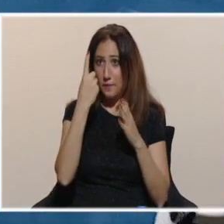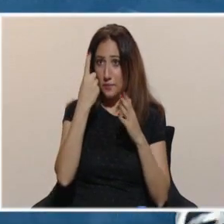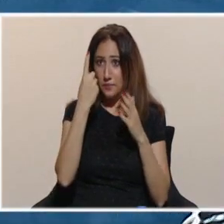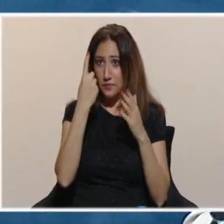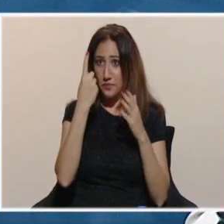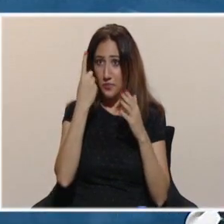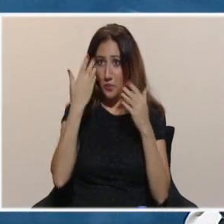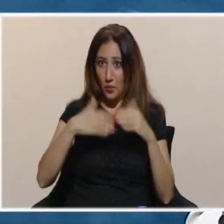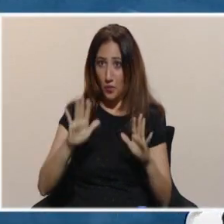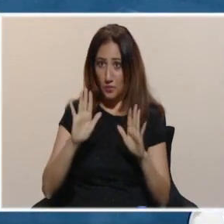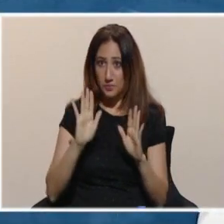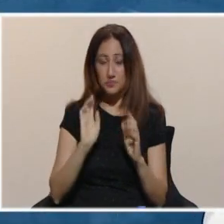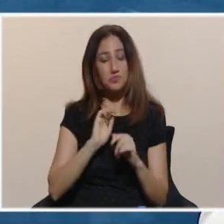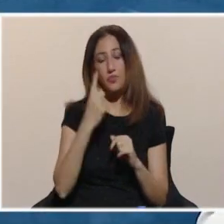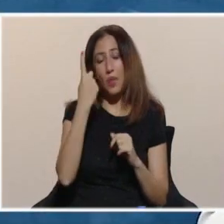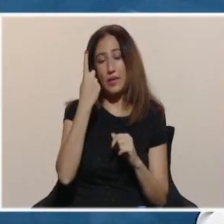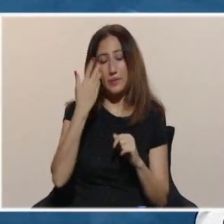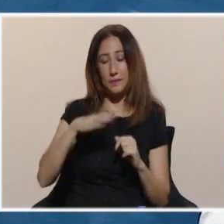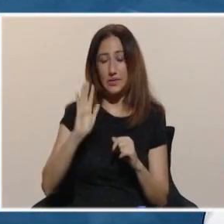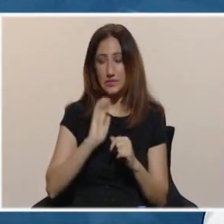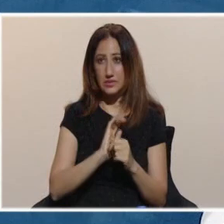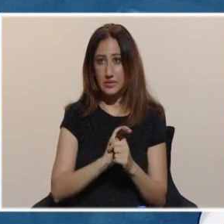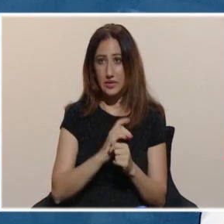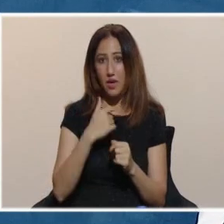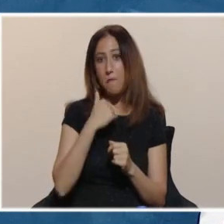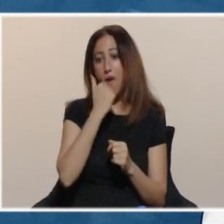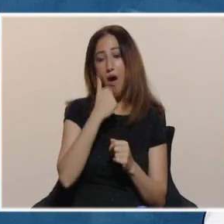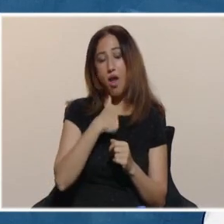ليه؟ ليه؟ ودي غلط، دي غلطة فيا،